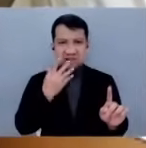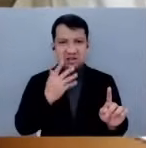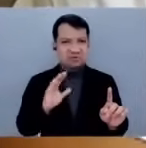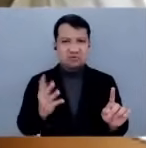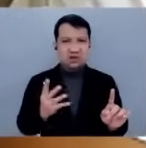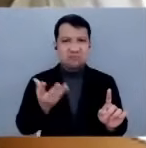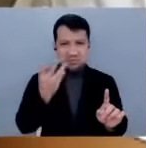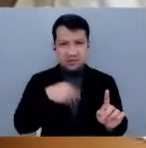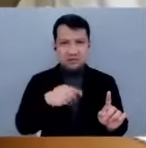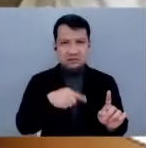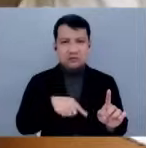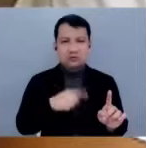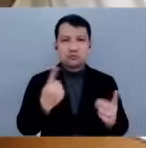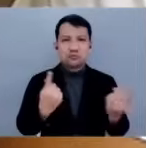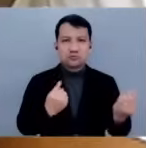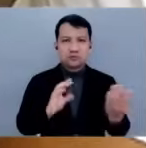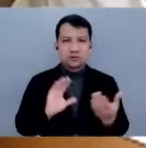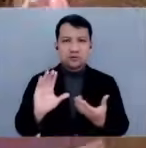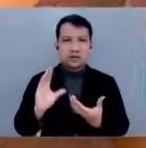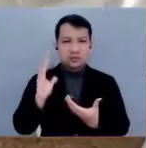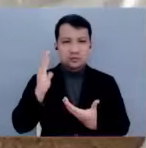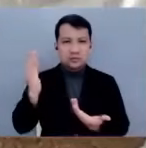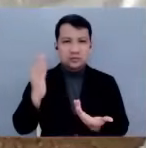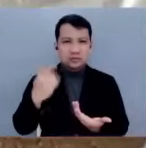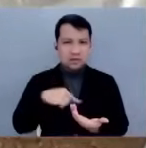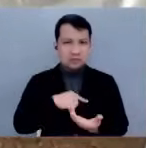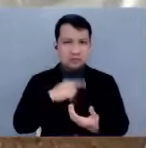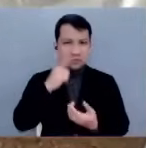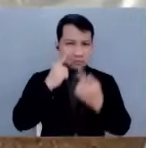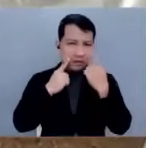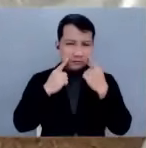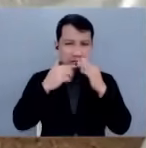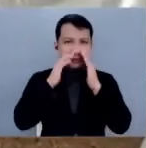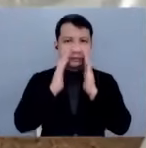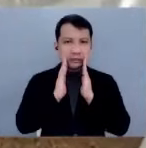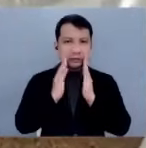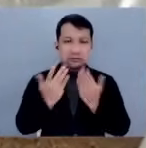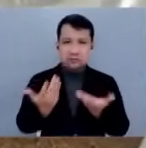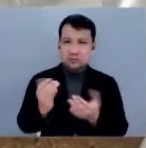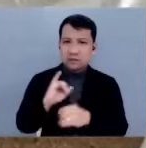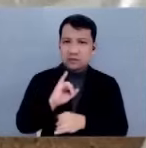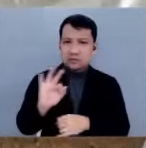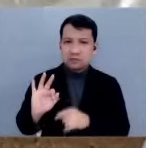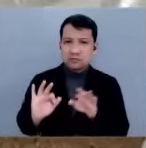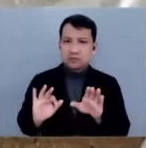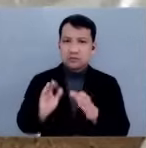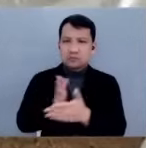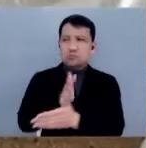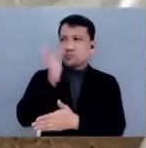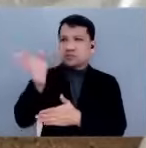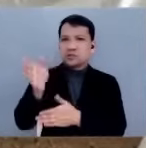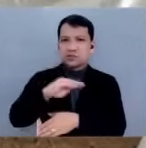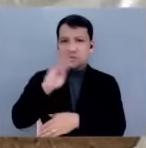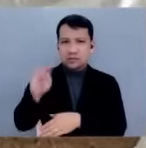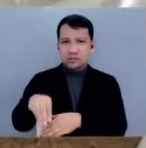sir. Kaya napapayak po kami. Kaya kung pwede lang po pumunta doon sa Manila para